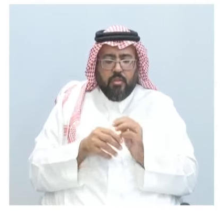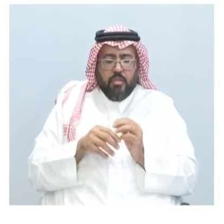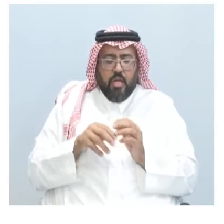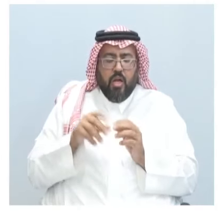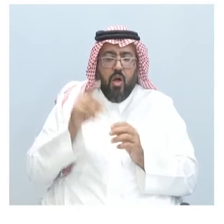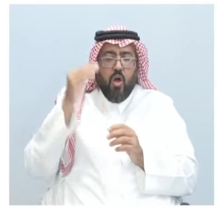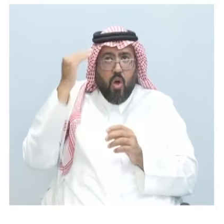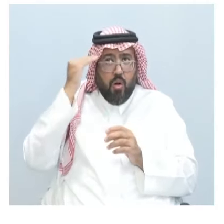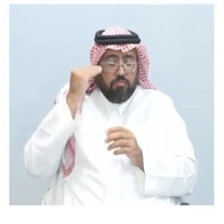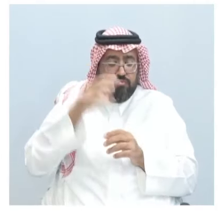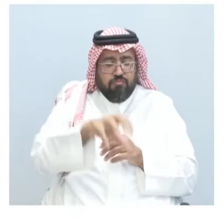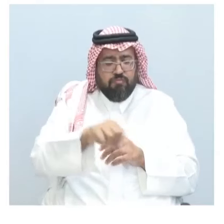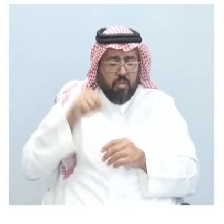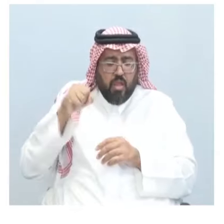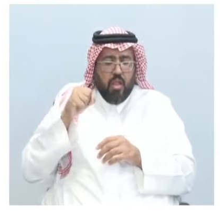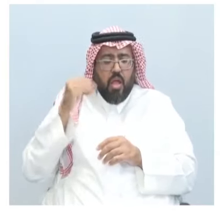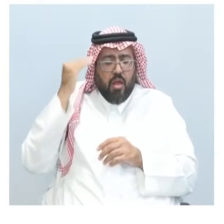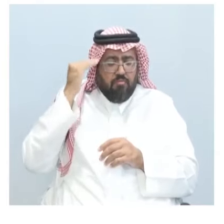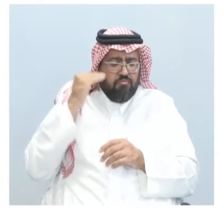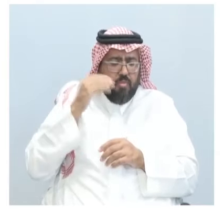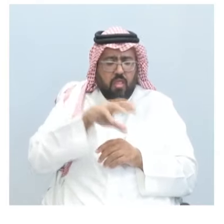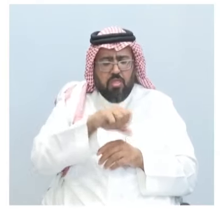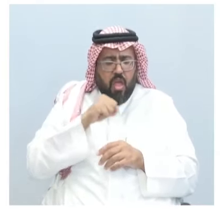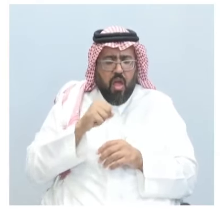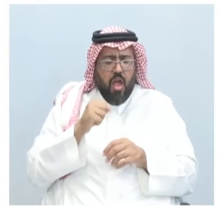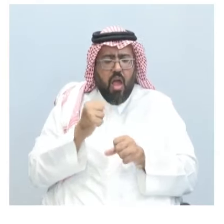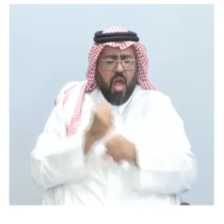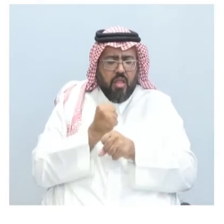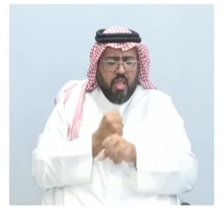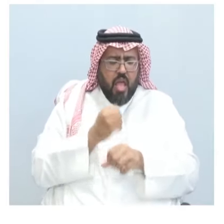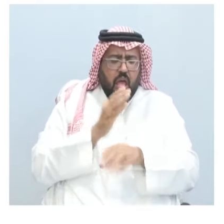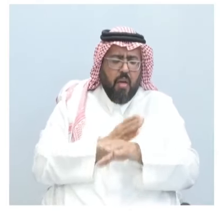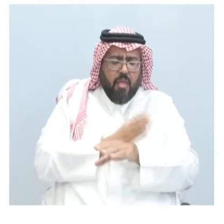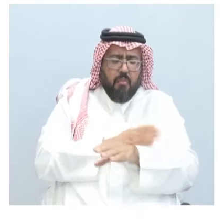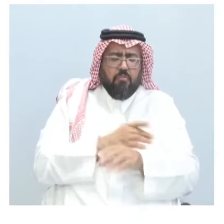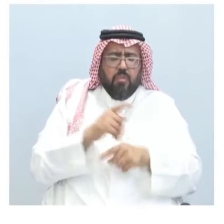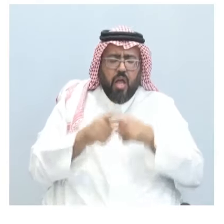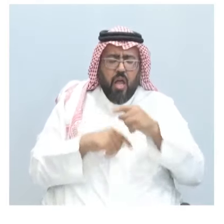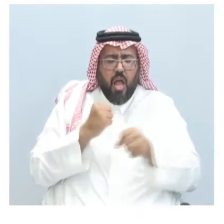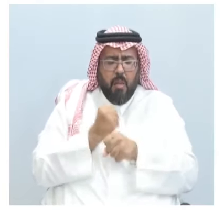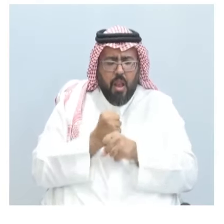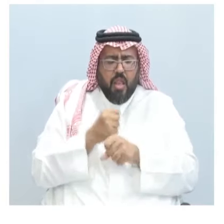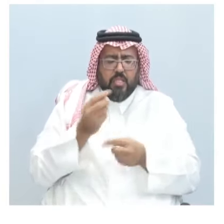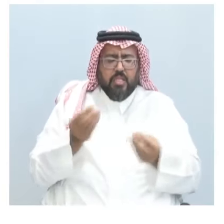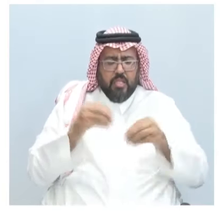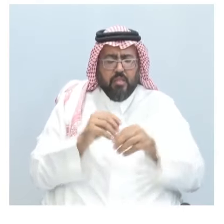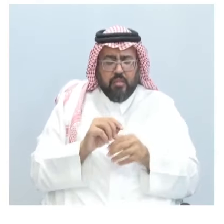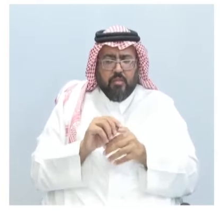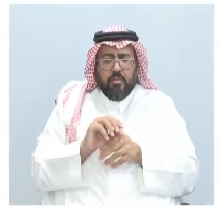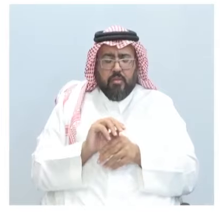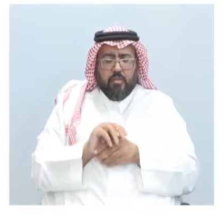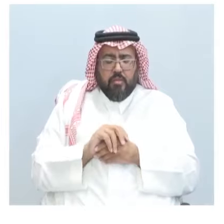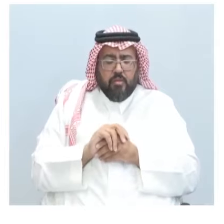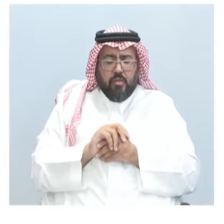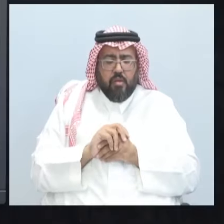نساء ويكلفهم من العمل ما لا يطيقونه يعني يذبح الابناء ويجعل